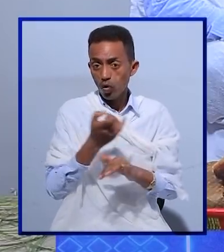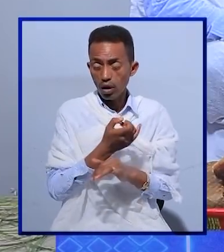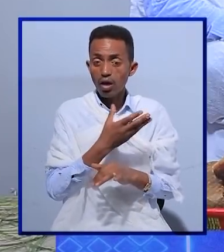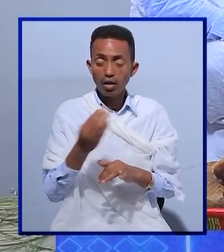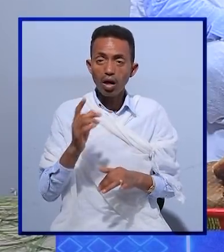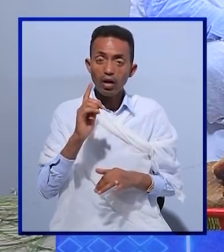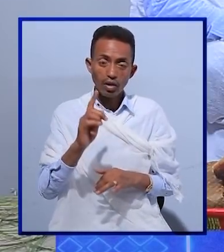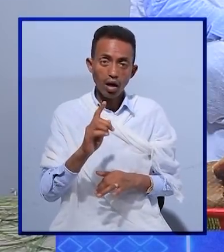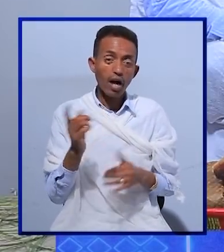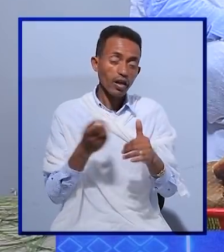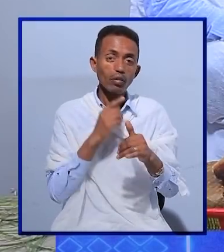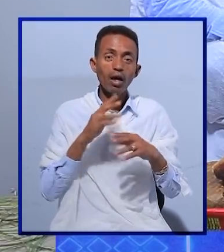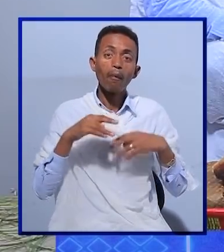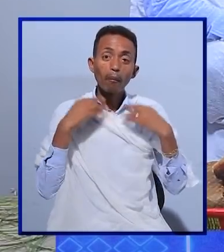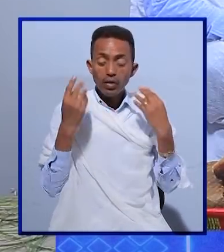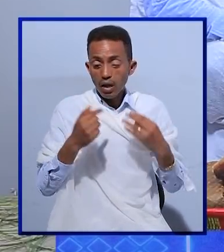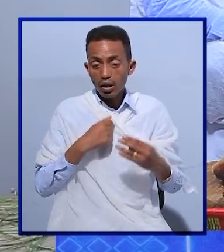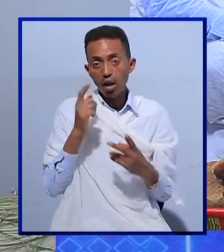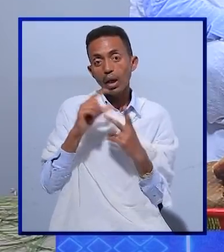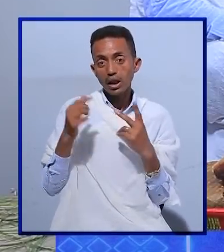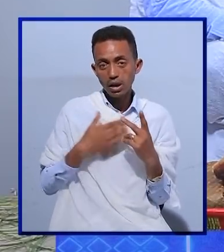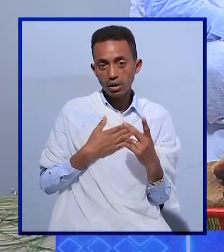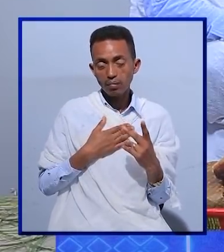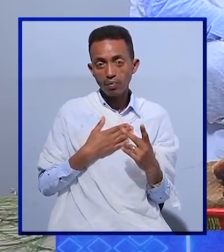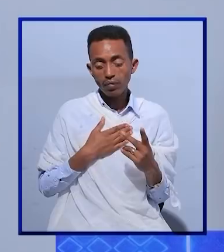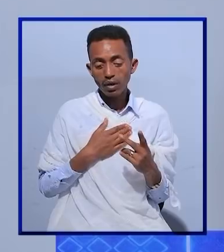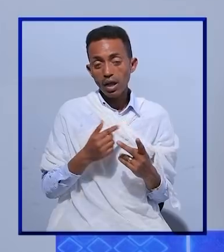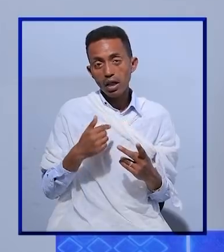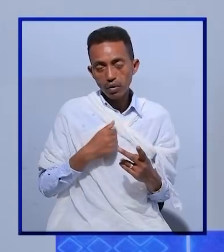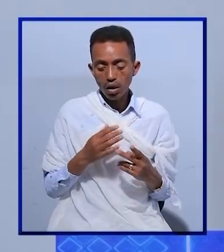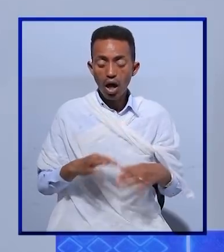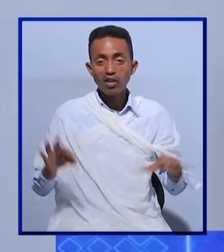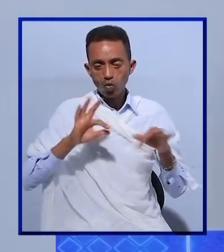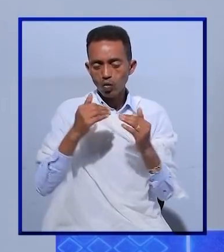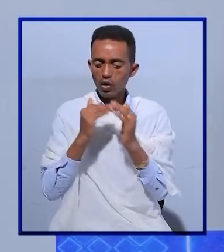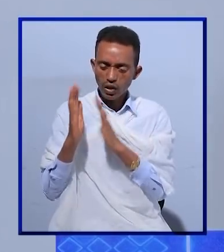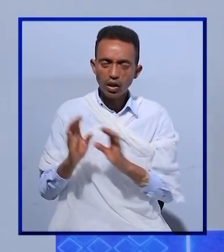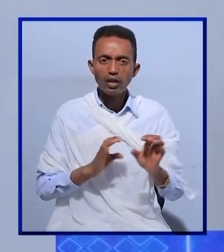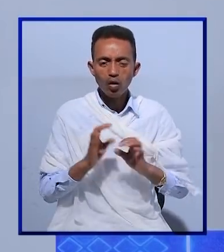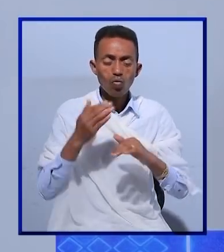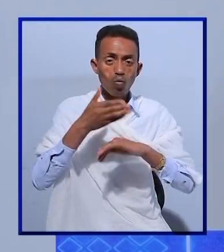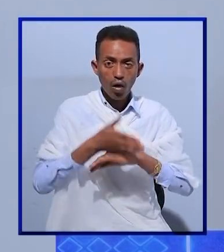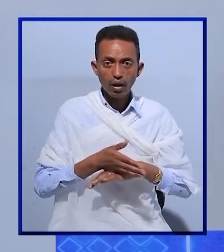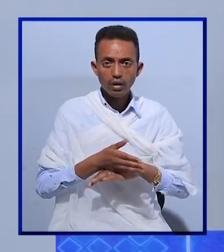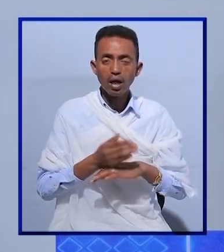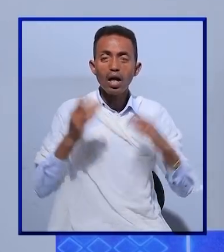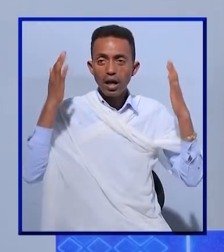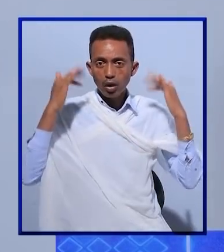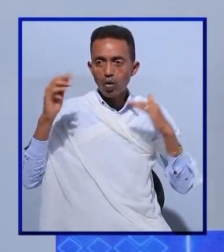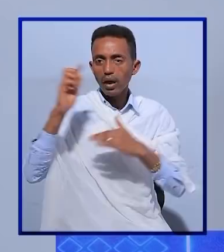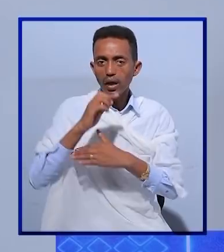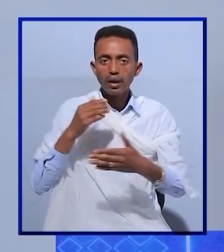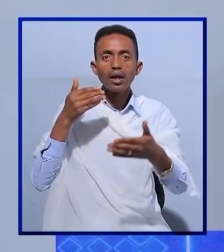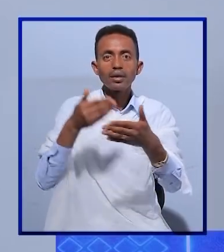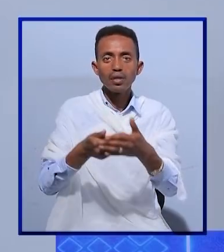ልታገባ እንደሆነና አንደኛ ሚዜዋ አድርጋ እንደመረጠች ነገረችኝ። እኔም አስፈላጊውን ዝግጅት ሁሉ አድርጌ